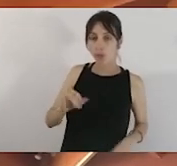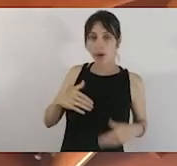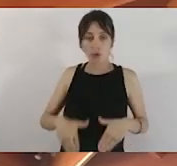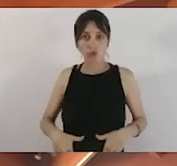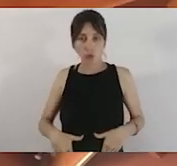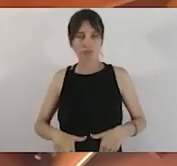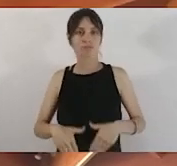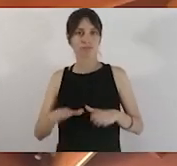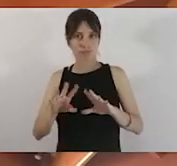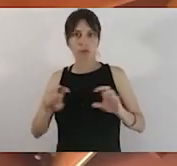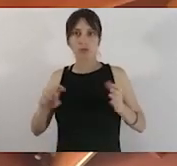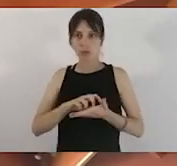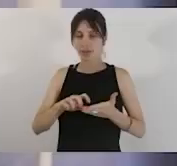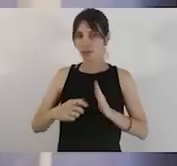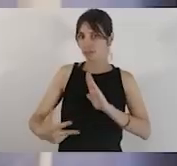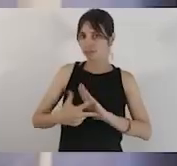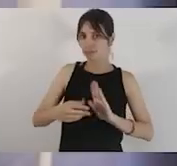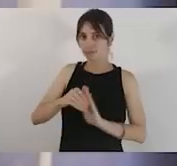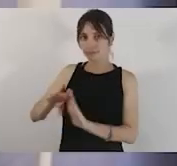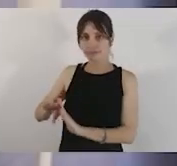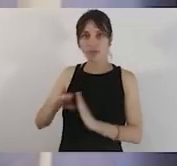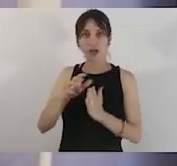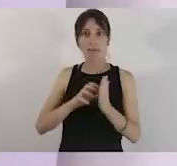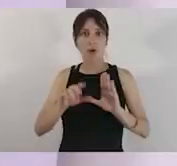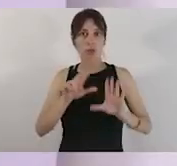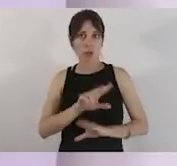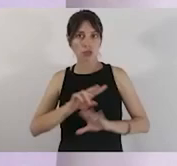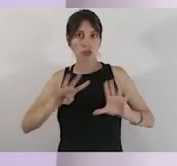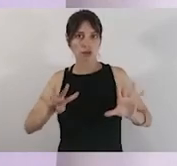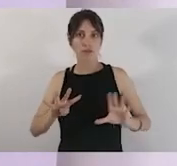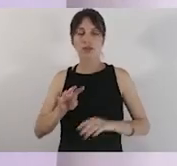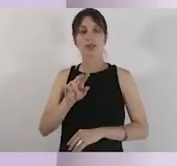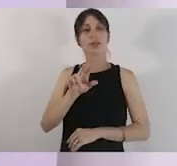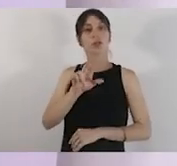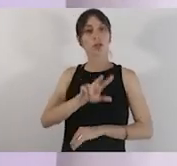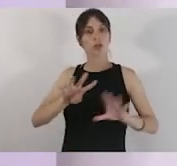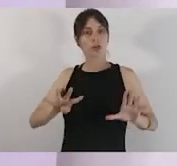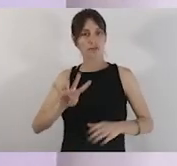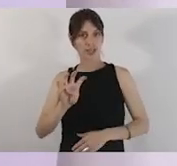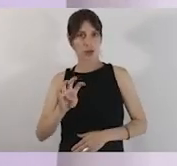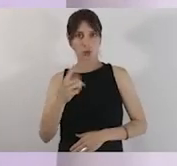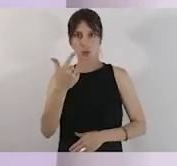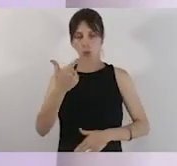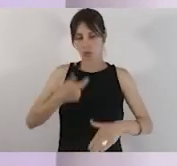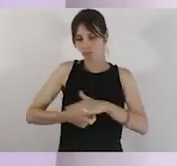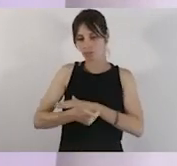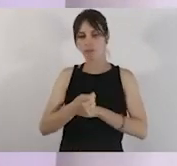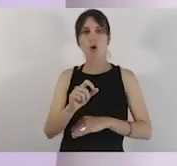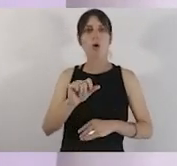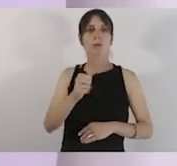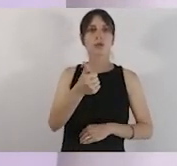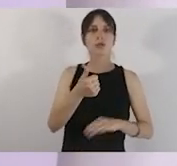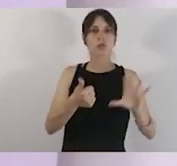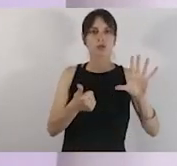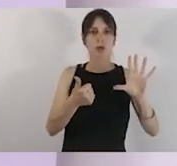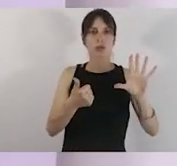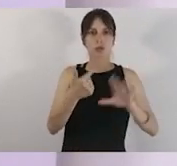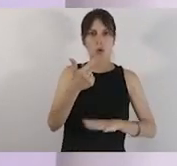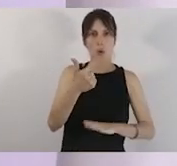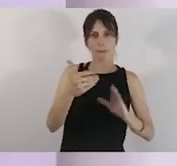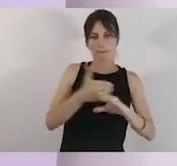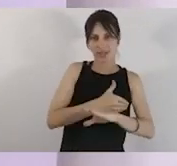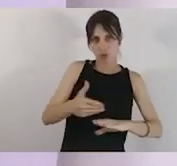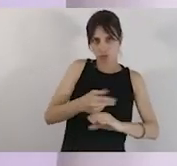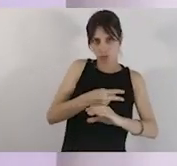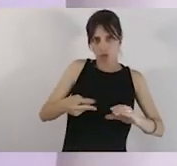Le rapport 39. Le rapport 39 et 40 sont deux rapports de subvention. Le premier, 60 000 euros de subvention donnée à des projets en